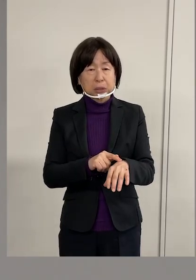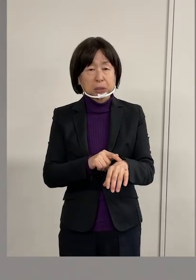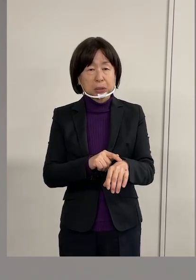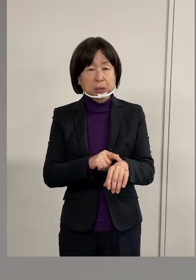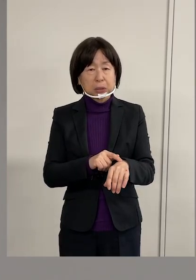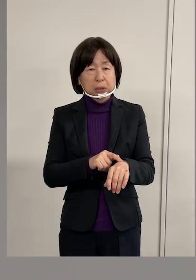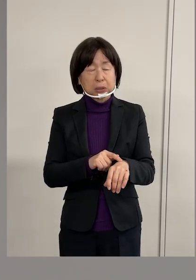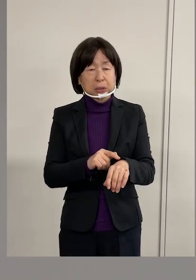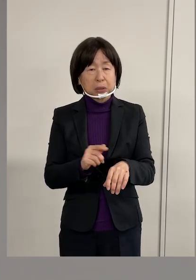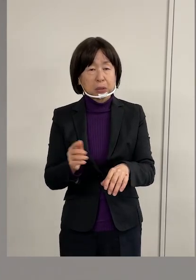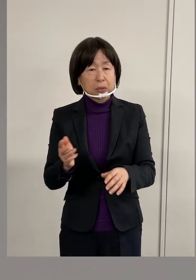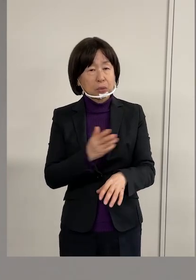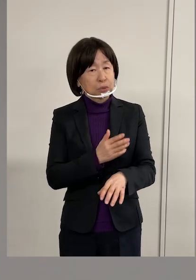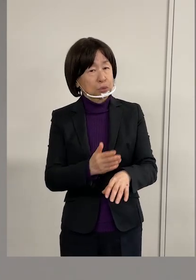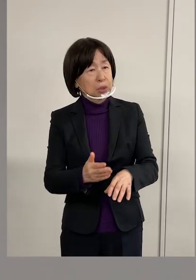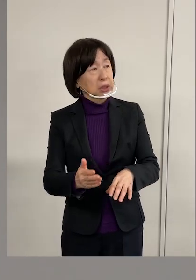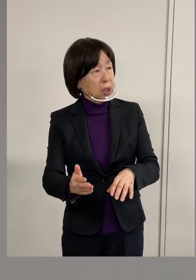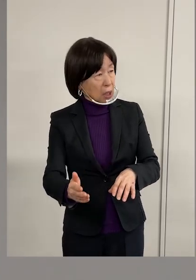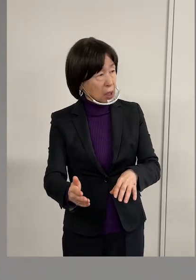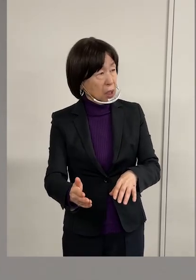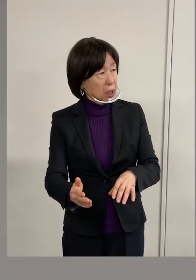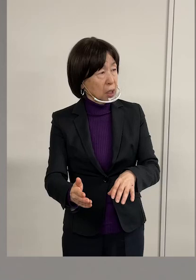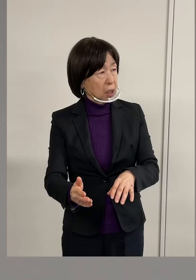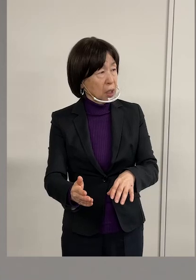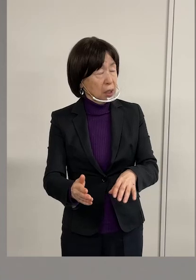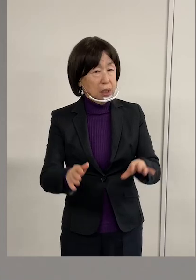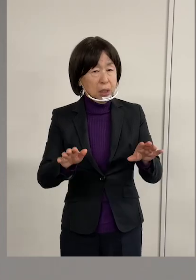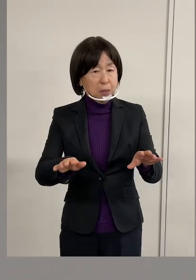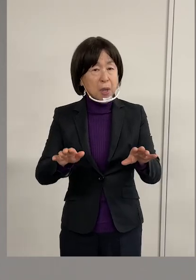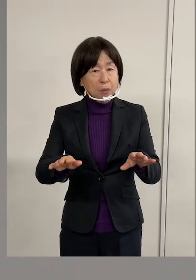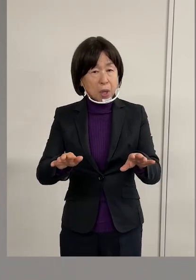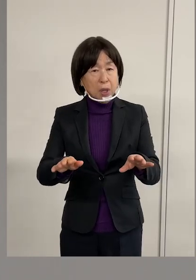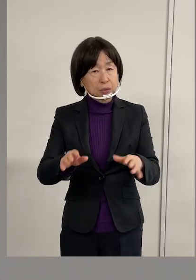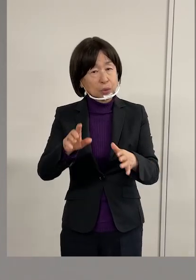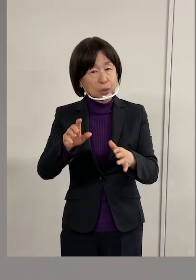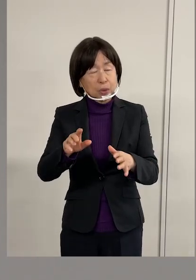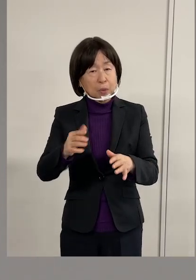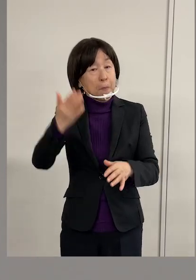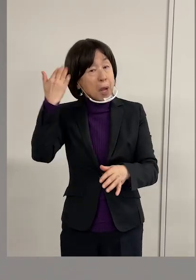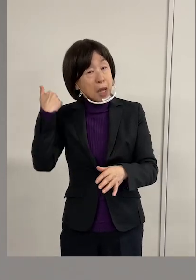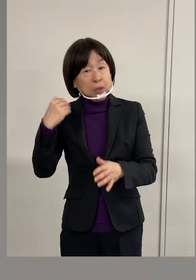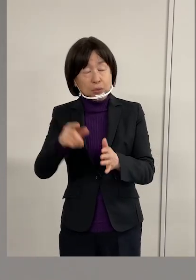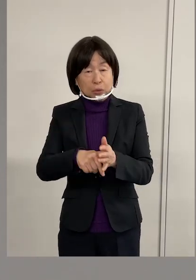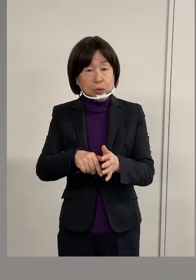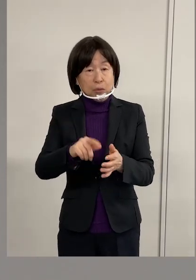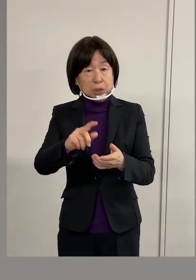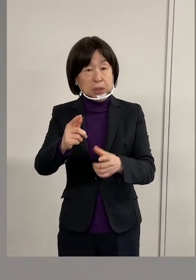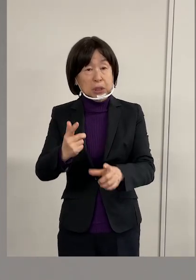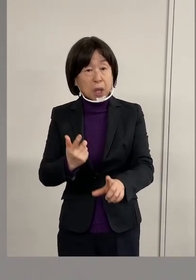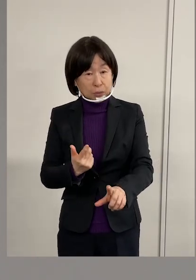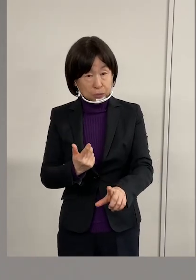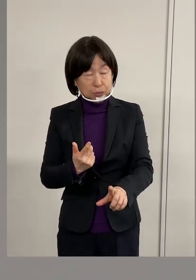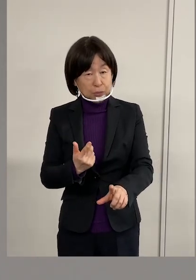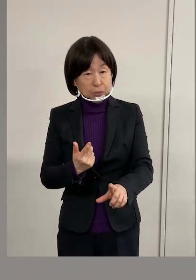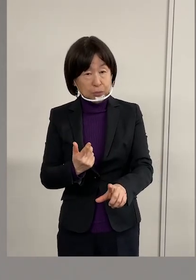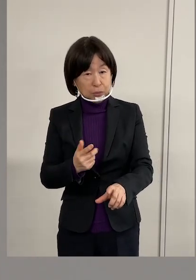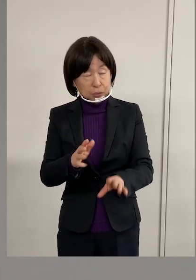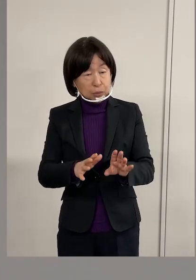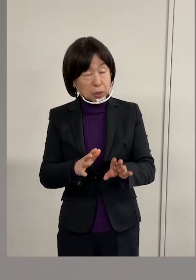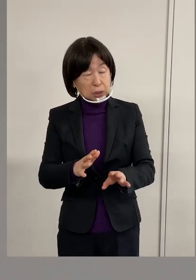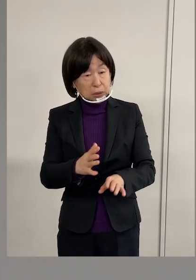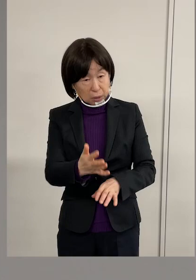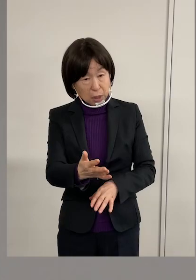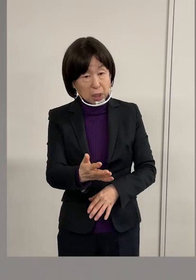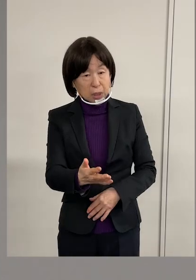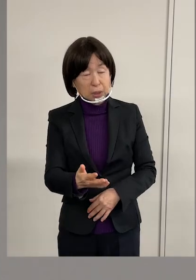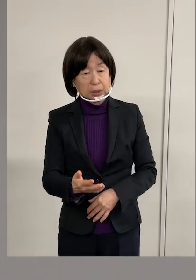が変わったというか、こう今はもうその時とはちょっと状況が違うというご認識ですかね。 現